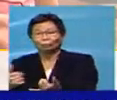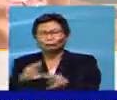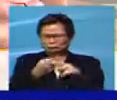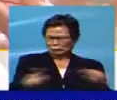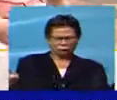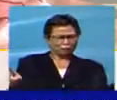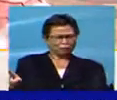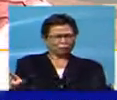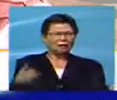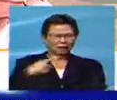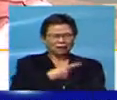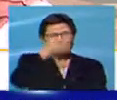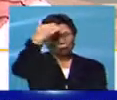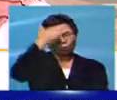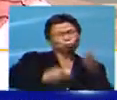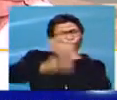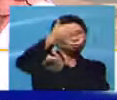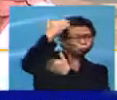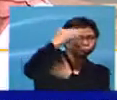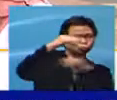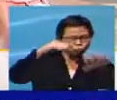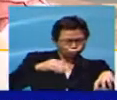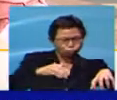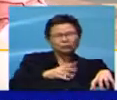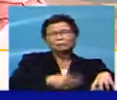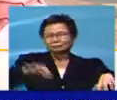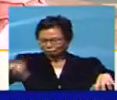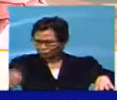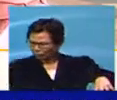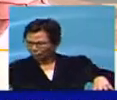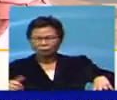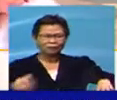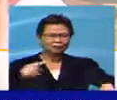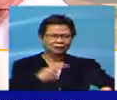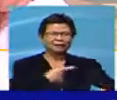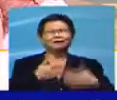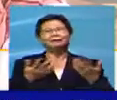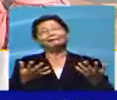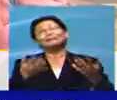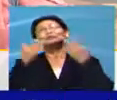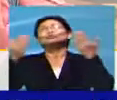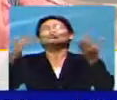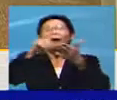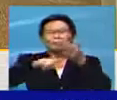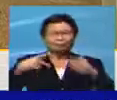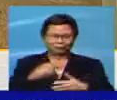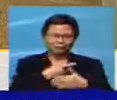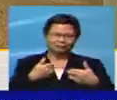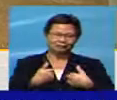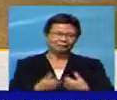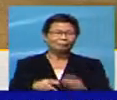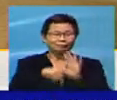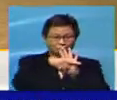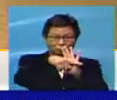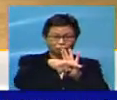dia. So kita tahulah macam mana dulu kan. So nampaklah macam kita jadi rakyat lebih bersyukurlah dengan apa-apa ni semua. Pameran ini